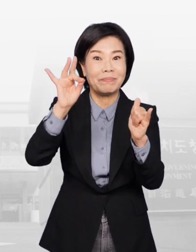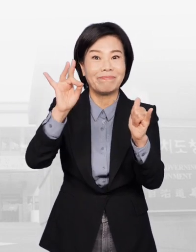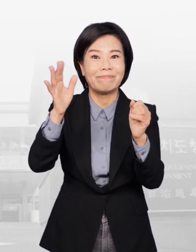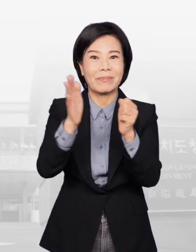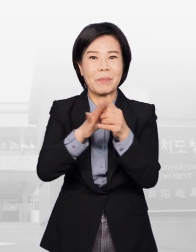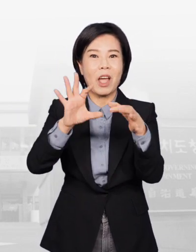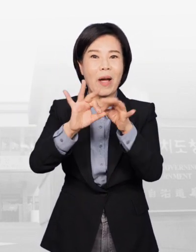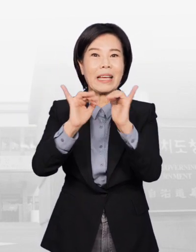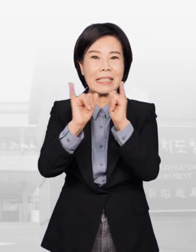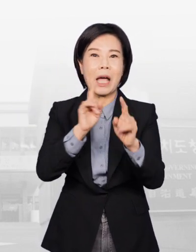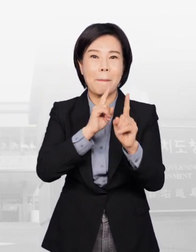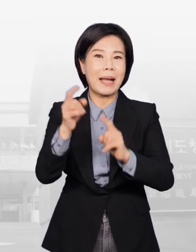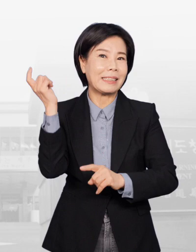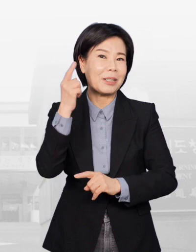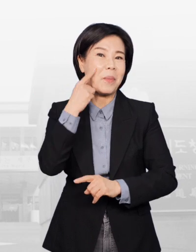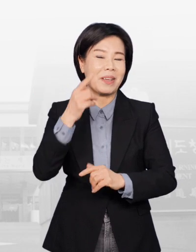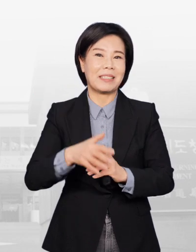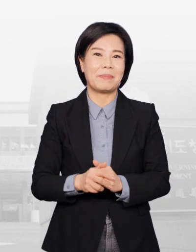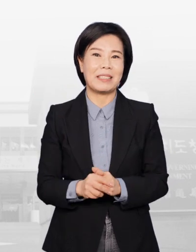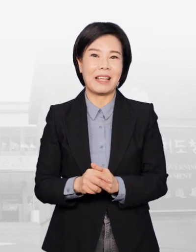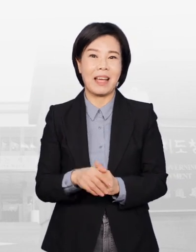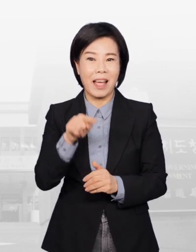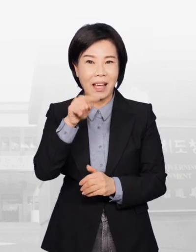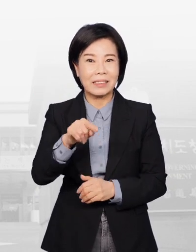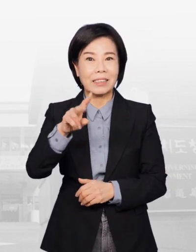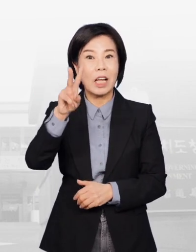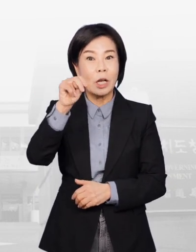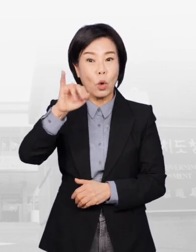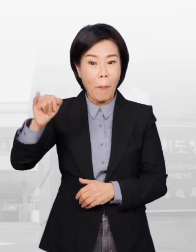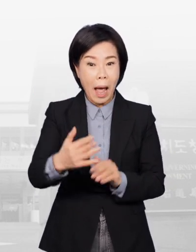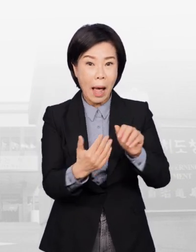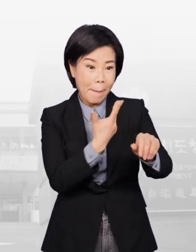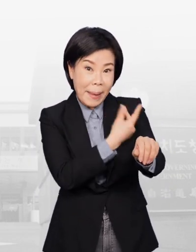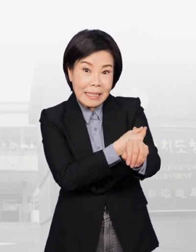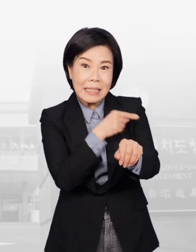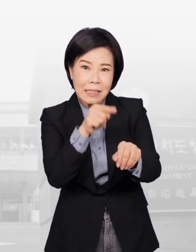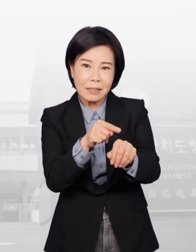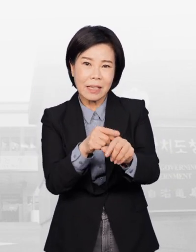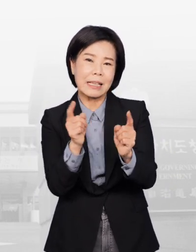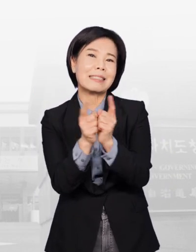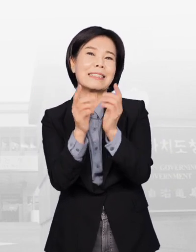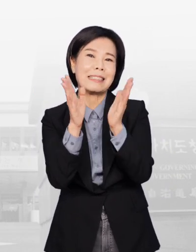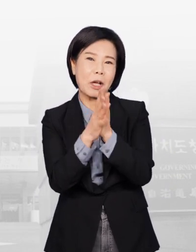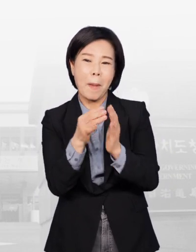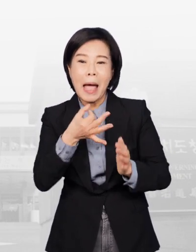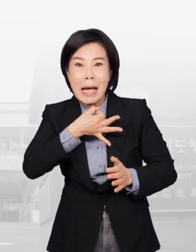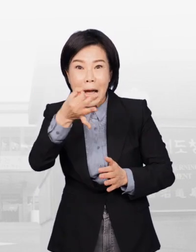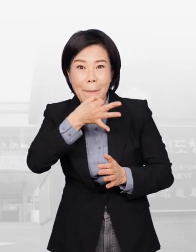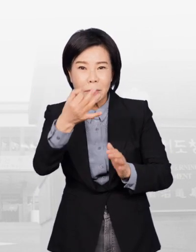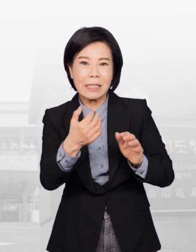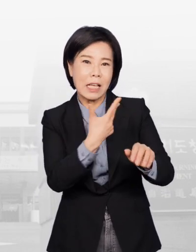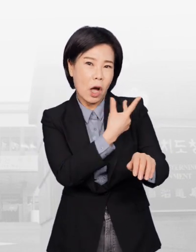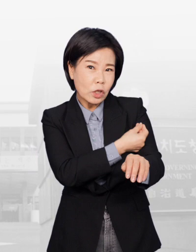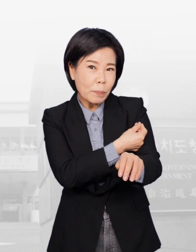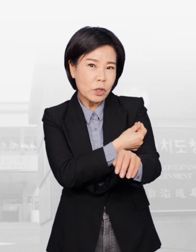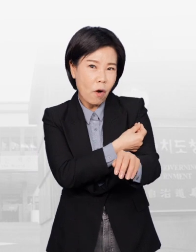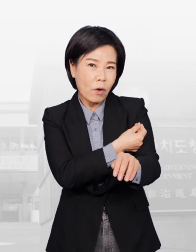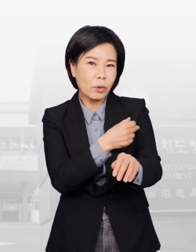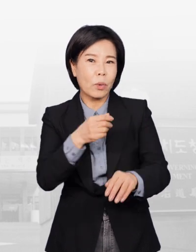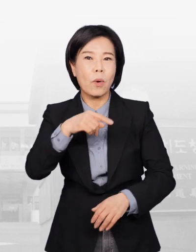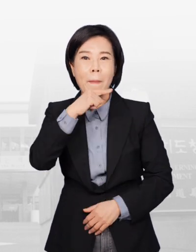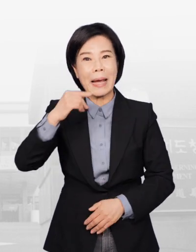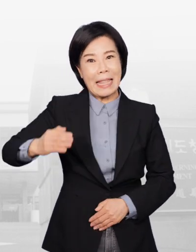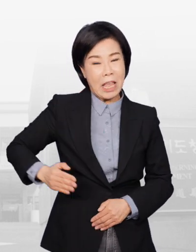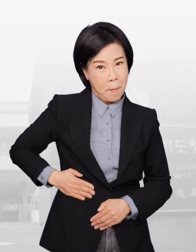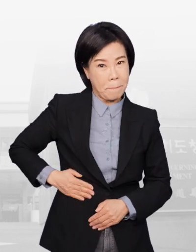자세한 이야기는 관계자의 말을 통해 들어보시죠. 노바백스 백신은 우리에게 친숙한 인플루엔자 예방접종,